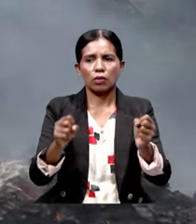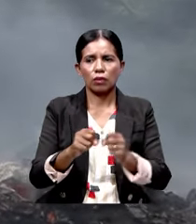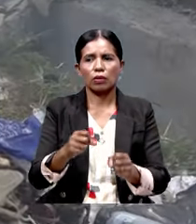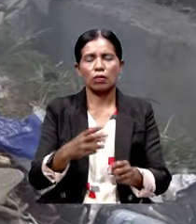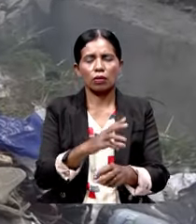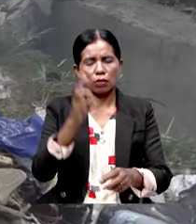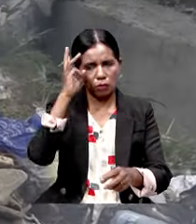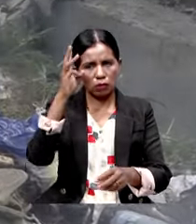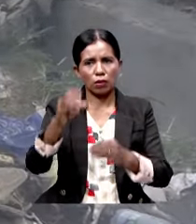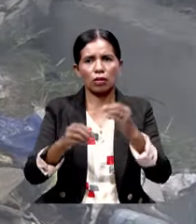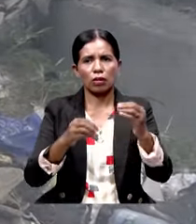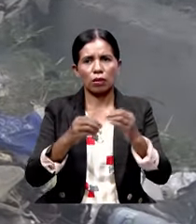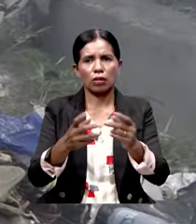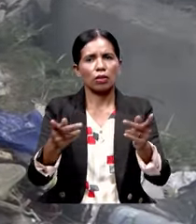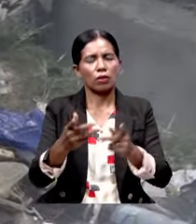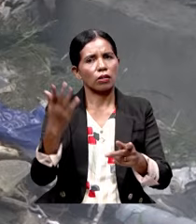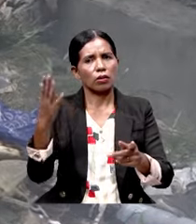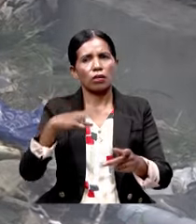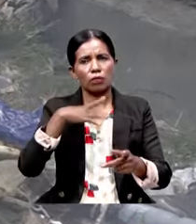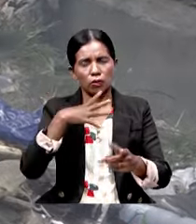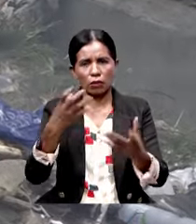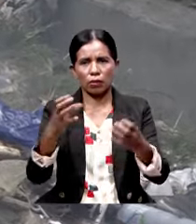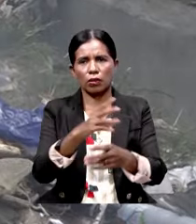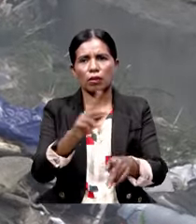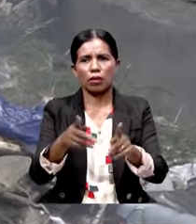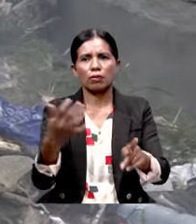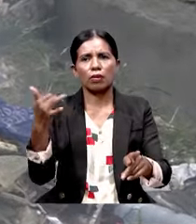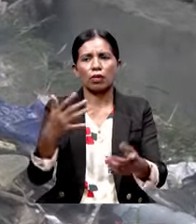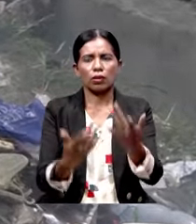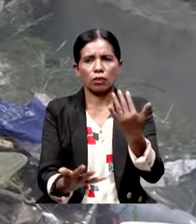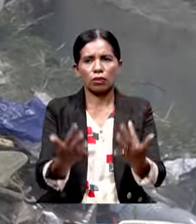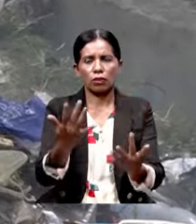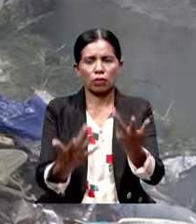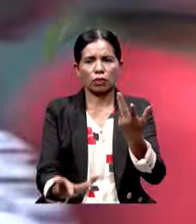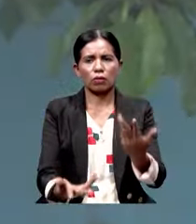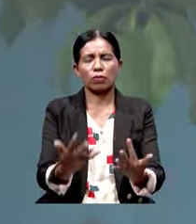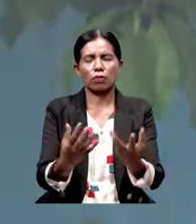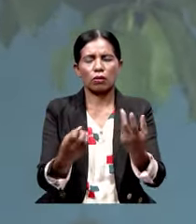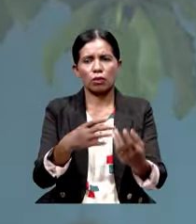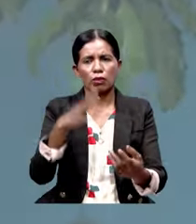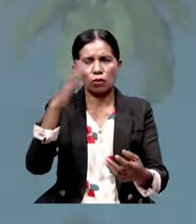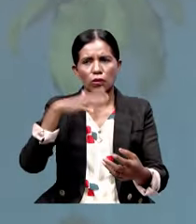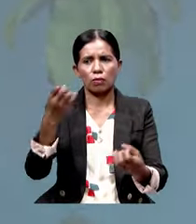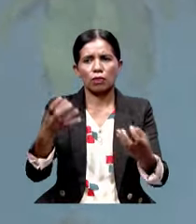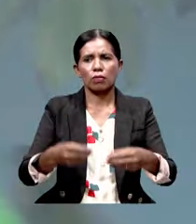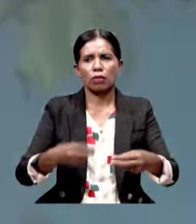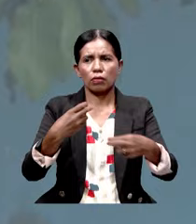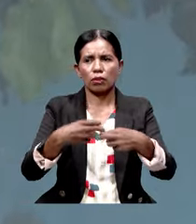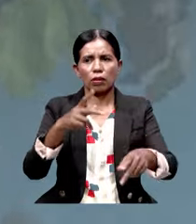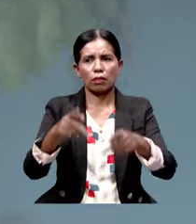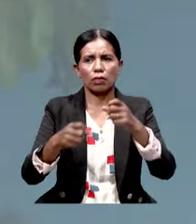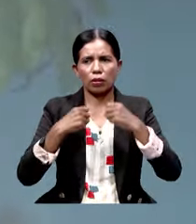mos preocupa tamba i are refere lisu barak no komunidade sira sunu tonia suar sai makas hodi fo impacto ba emene